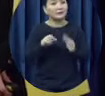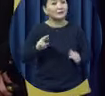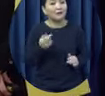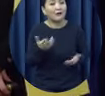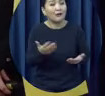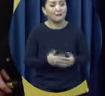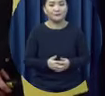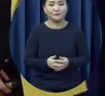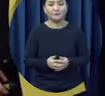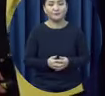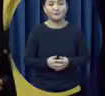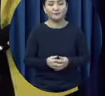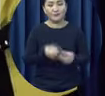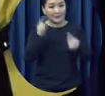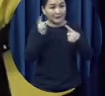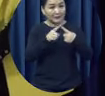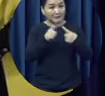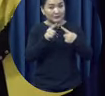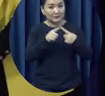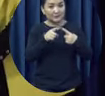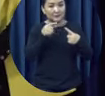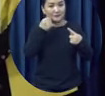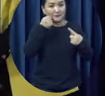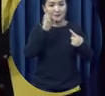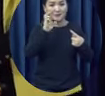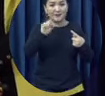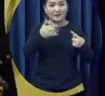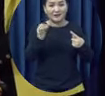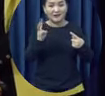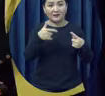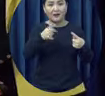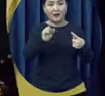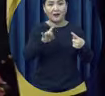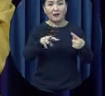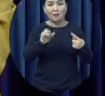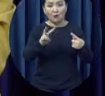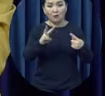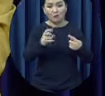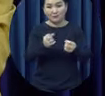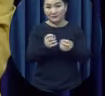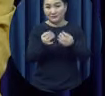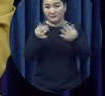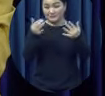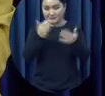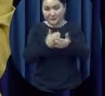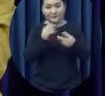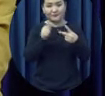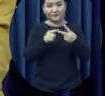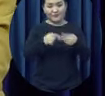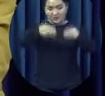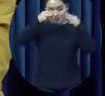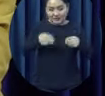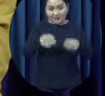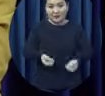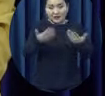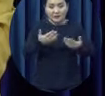гэхээр нэгдүгээрт одоо төрүүний дурдсан нөгөө бэлгийн гарманууд ихээр ялгардагтай холбоотой мөн одоо шийдвэр гаргах тий сэтгэл хөдлөлөө